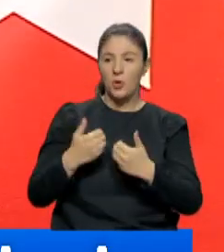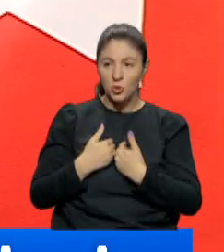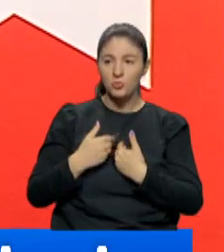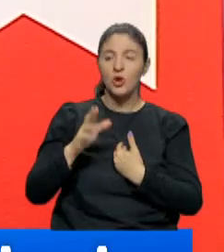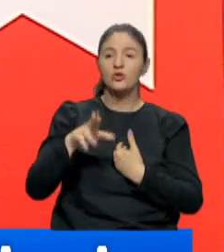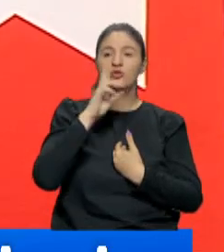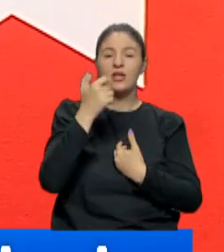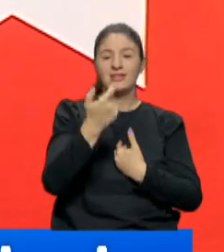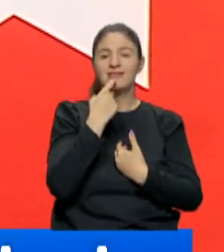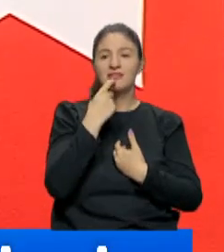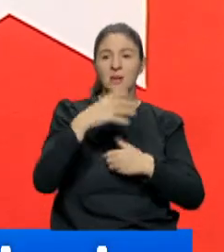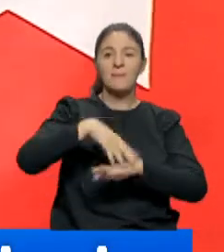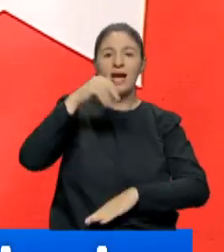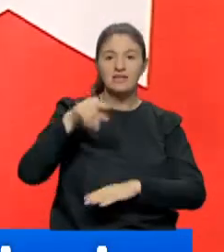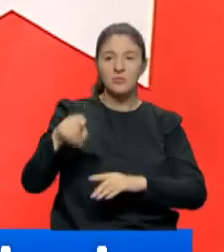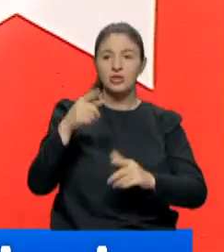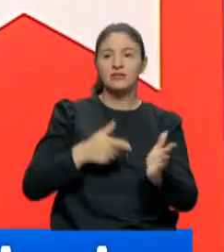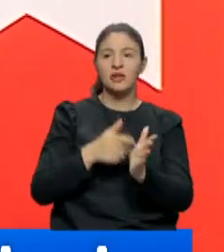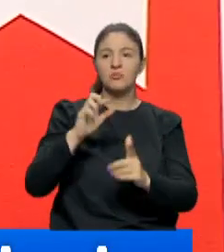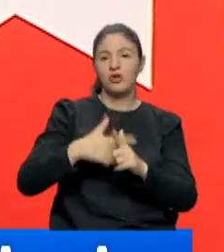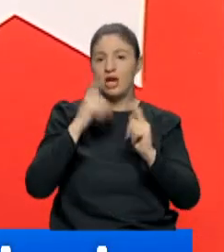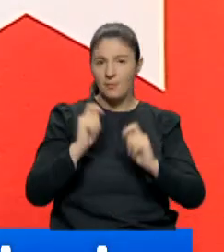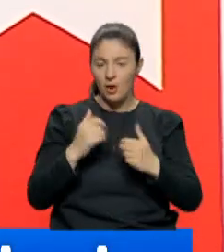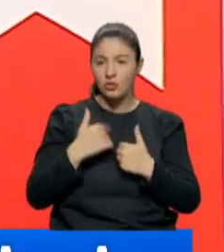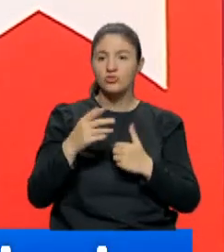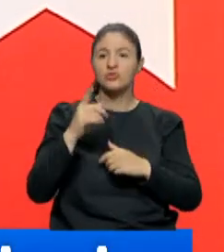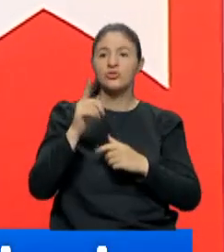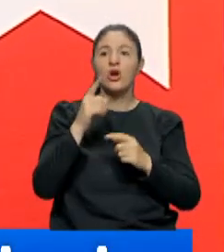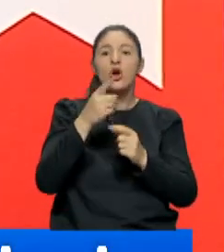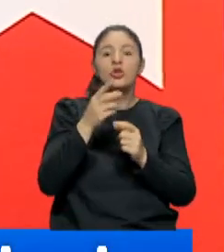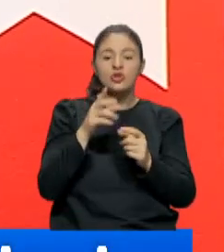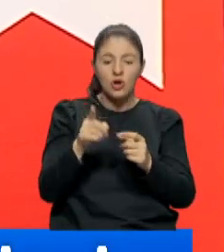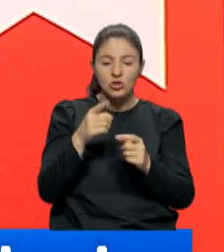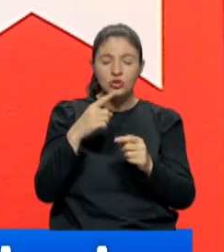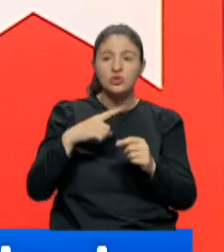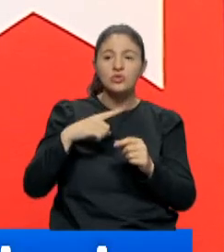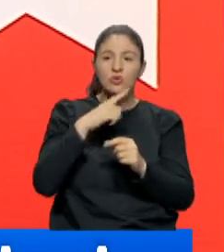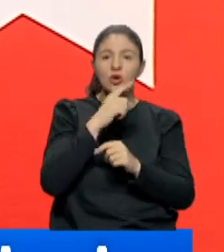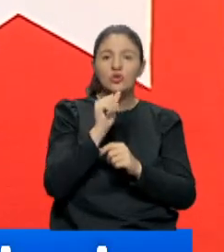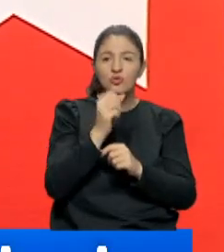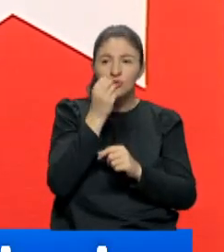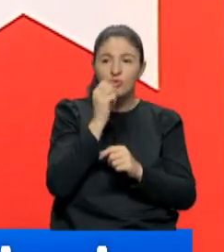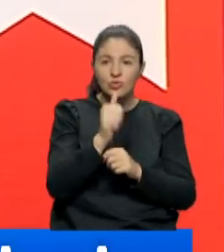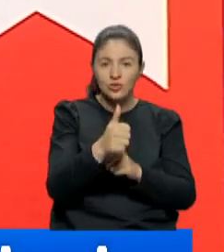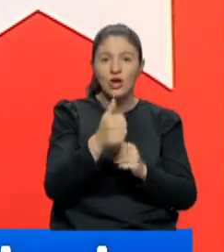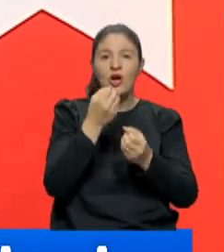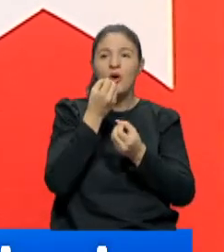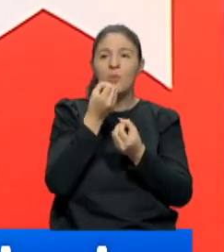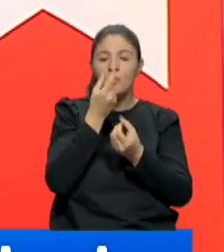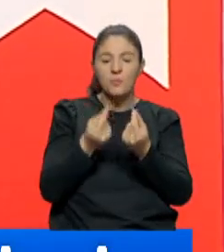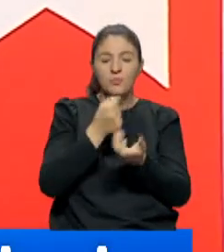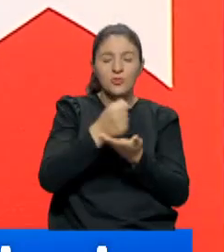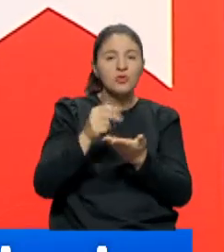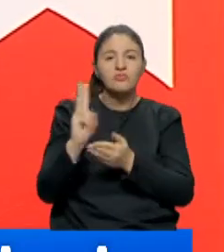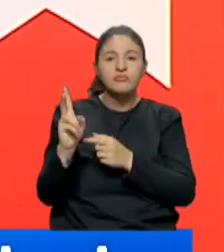son 6 yıldır Mardinli bir sarı projesini uçuyoruz Songül buğdayın çoğaltıyoruz sorgül ve kulaklar dayanıklı